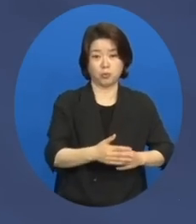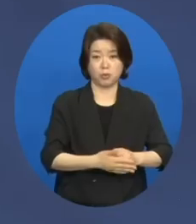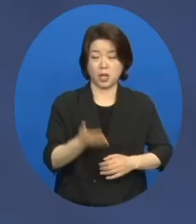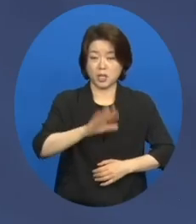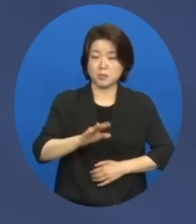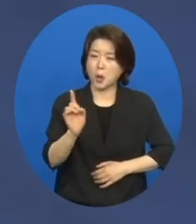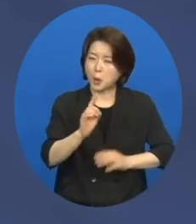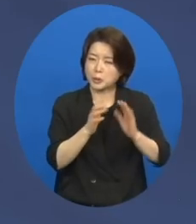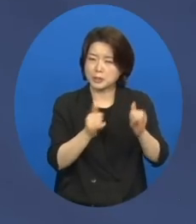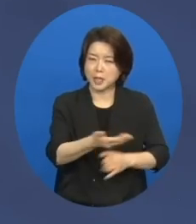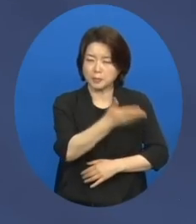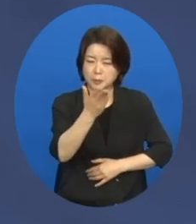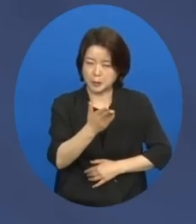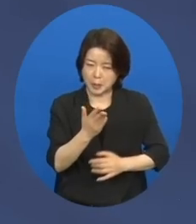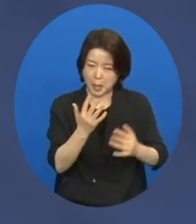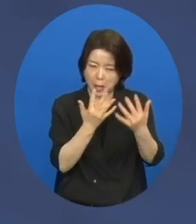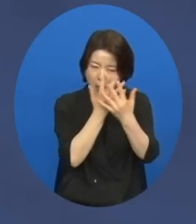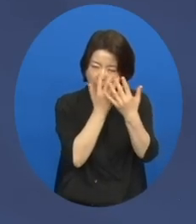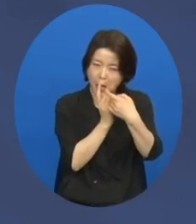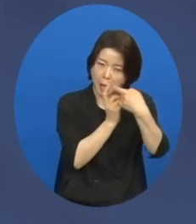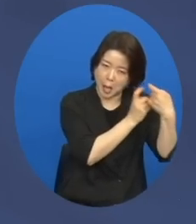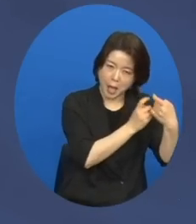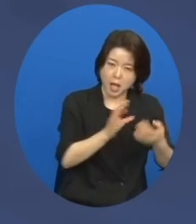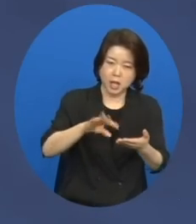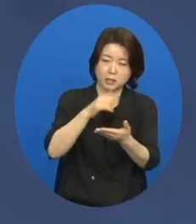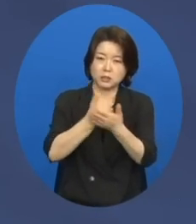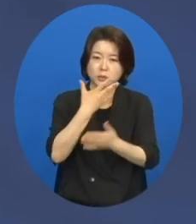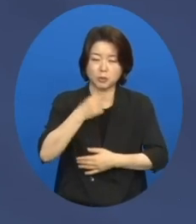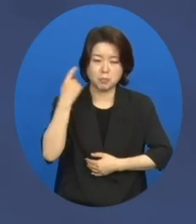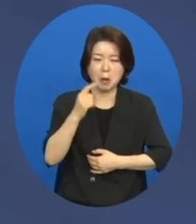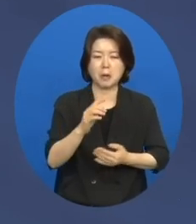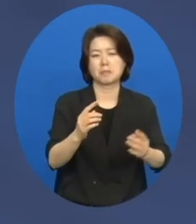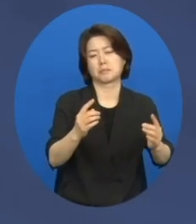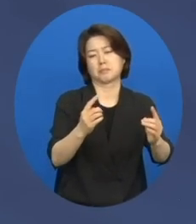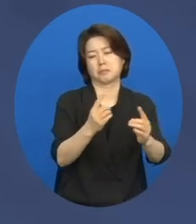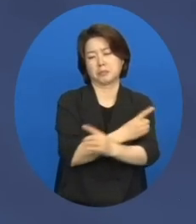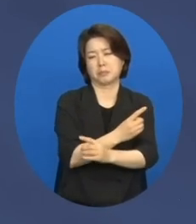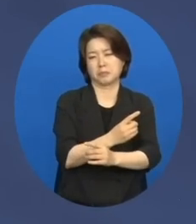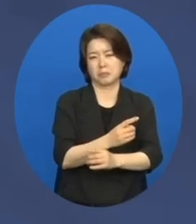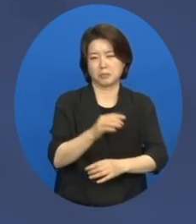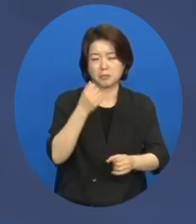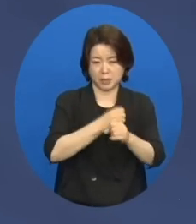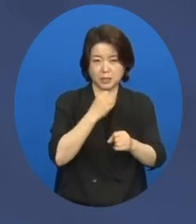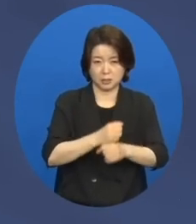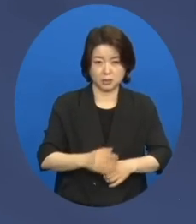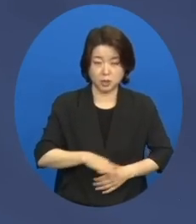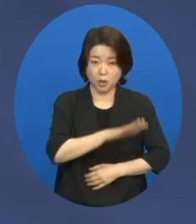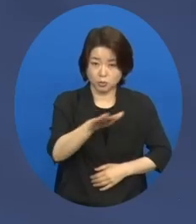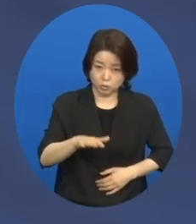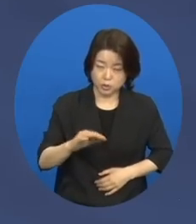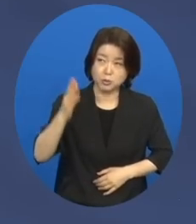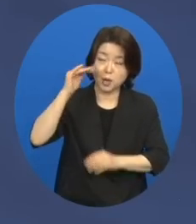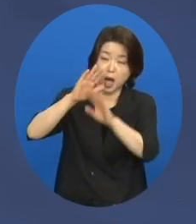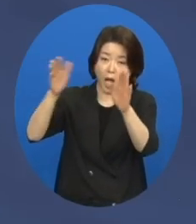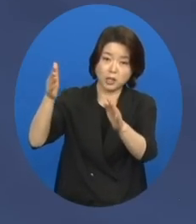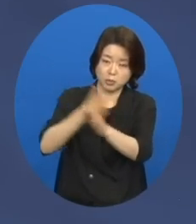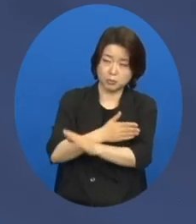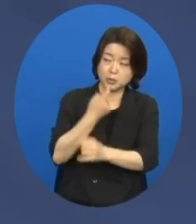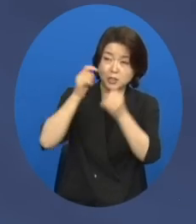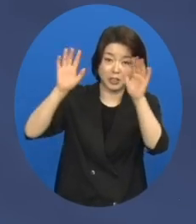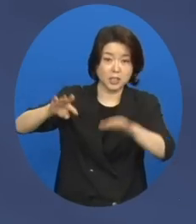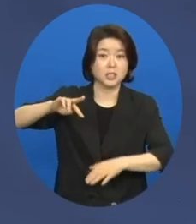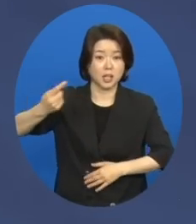어떤 사람들이 너희를 교란하여 그리스도의 복음을 변하게 하려 함이라. 그러나 우리나 혹은 하늘로부터 온